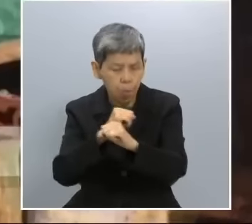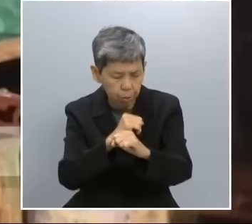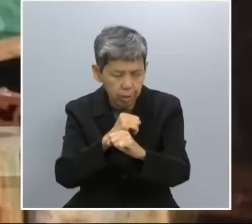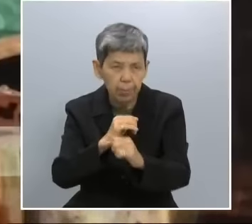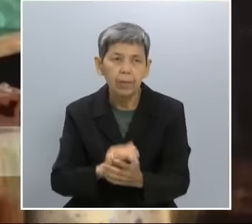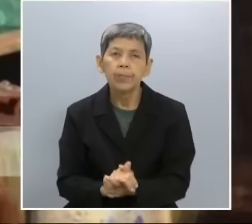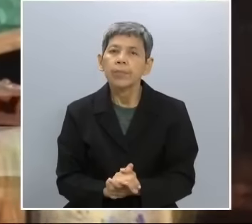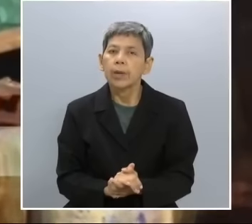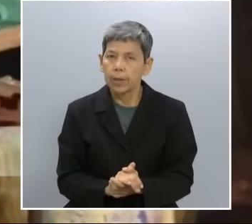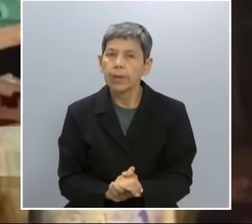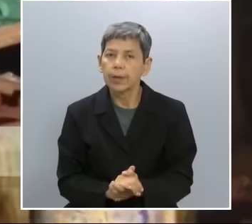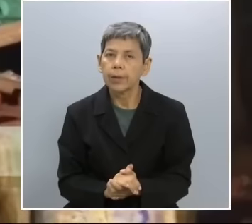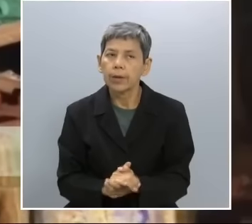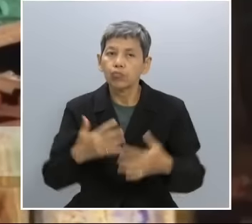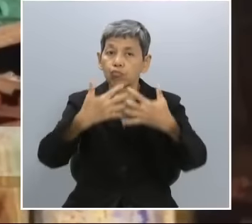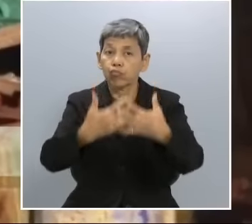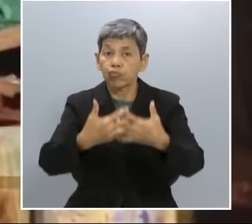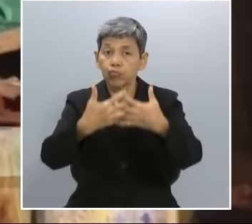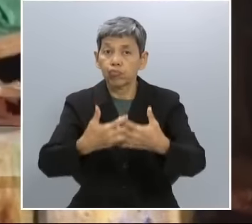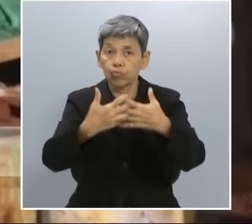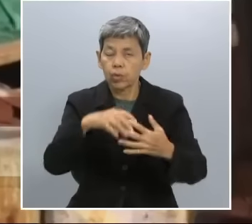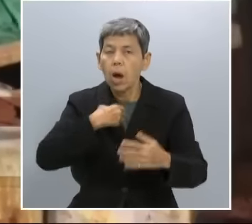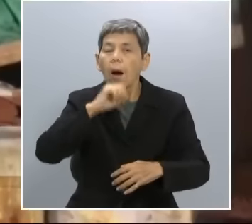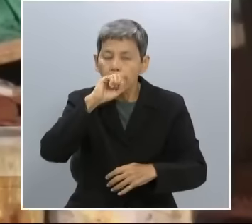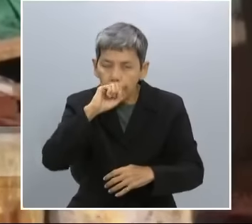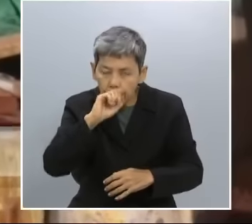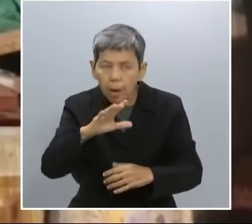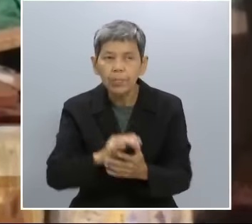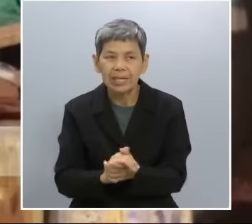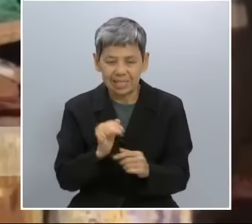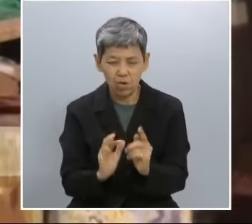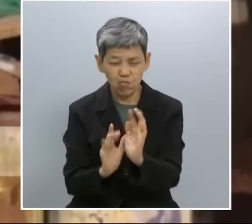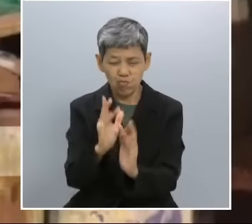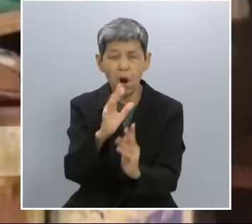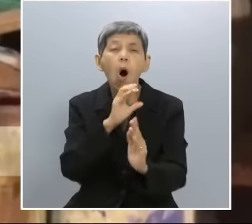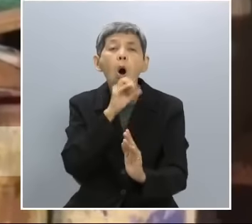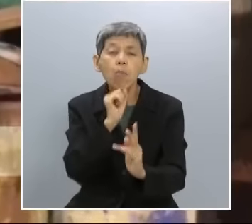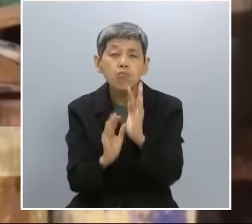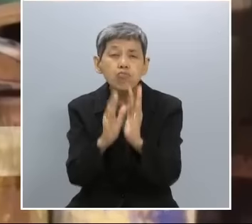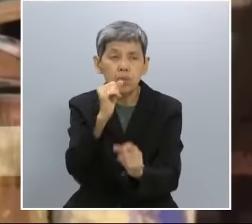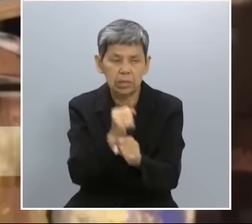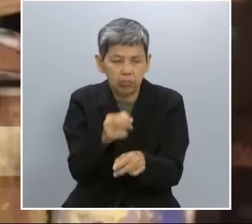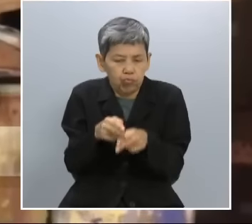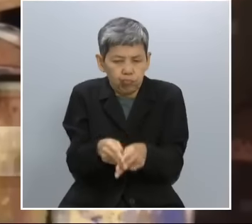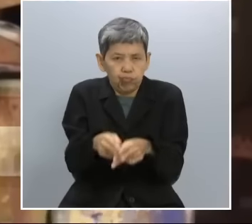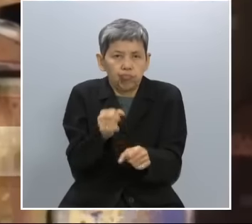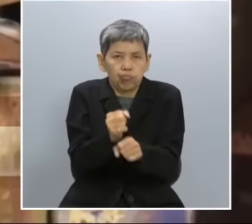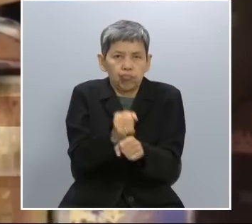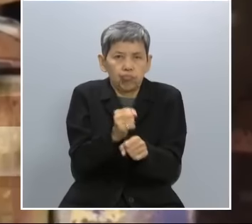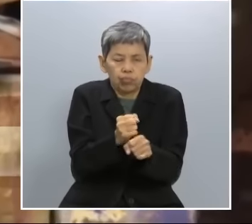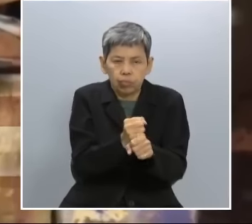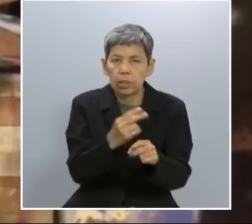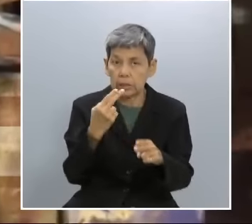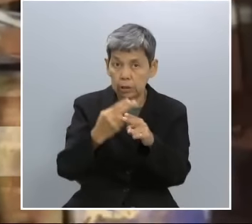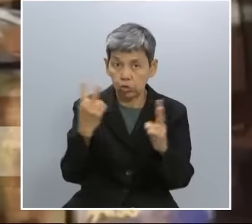ทั้งนี้ทั้งนั้นอุตสาหกรรมวิทยาบอกสั้นๆว่า การเกิดควันพิษกรดสีส้มเป็นการทำปฏิกิริยาเคมีระหว่างกรด2ชนิด